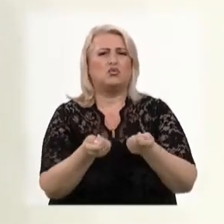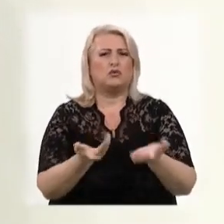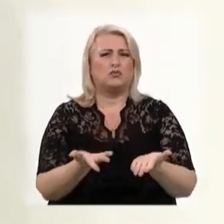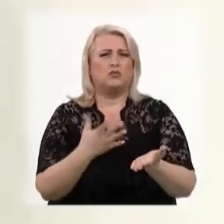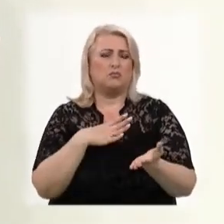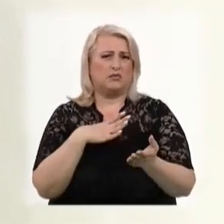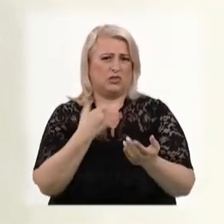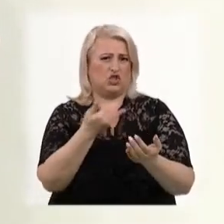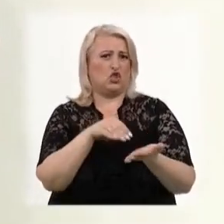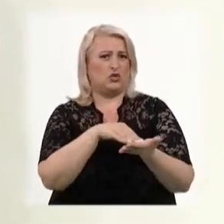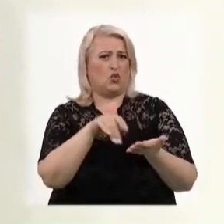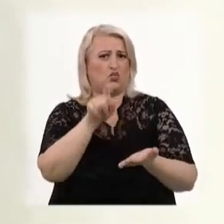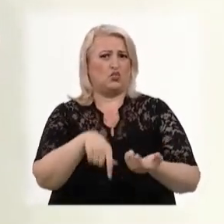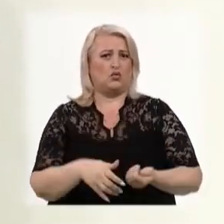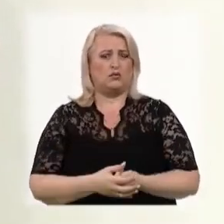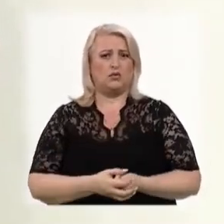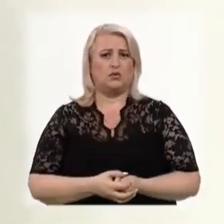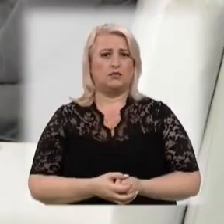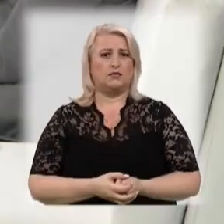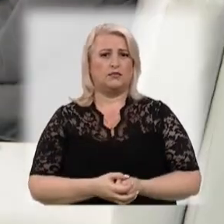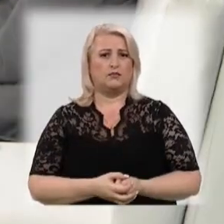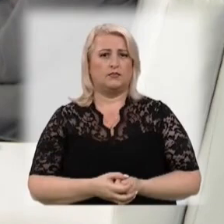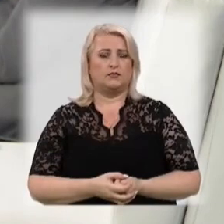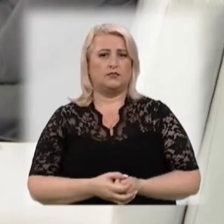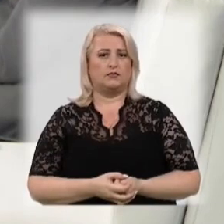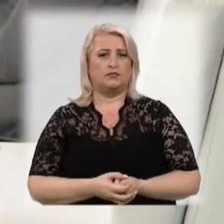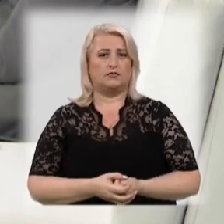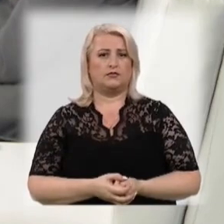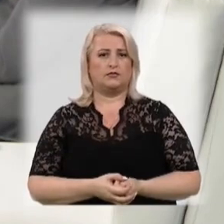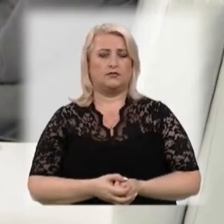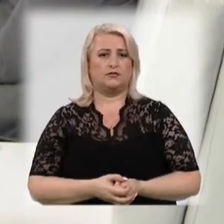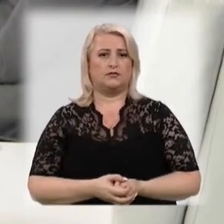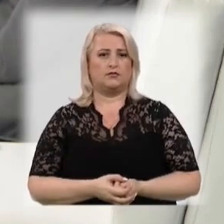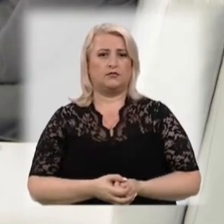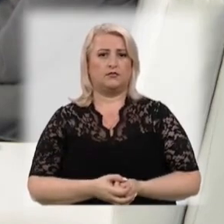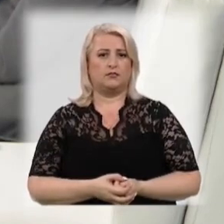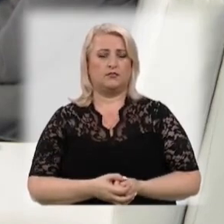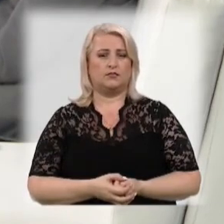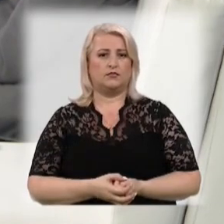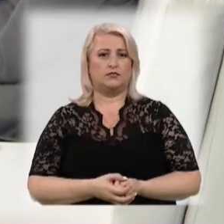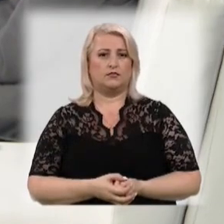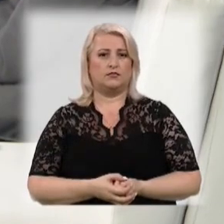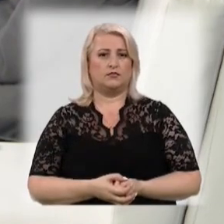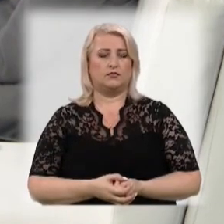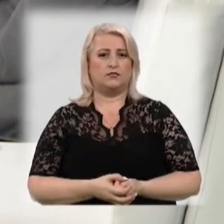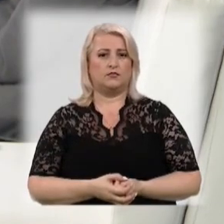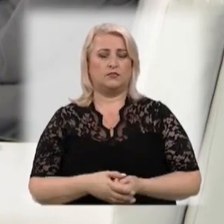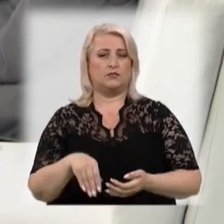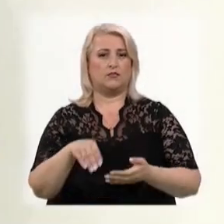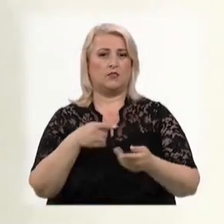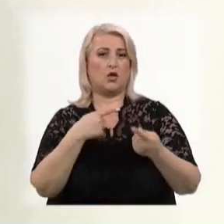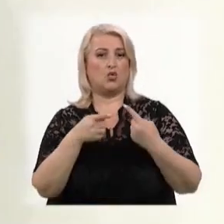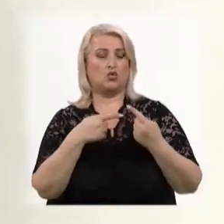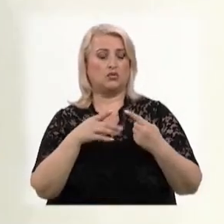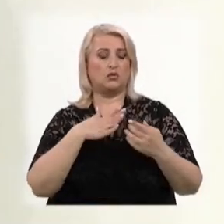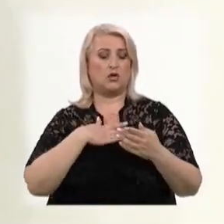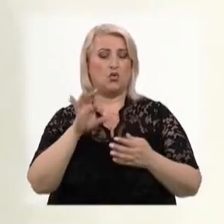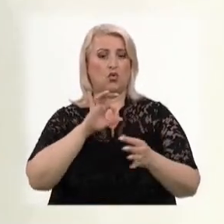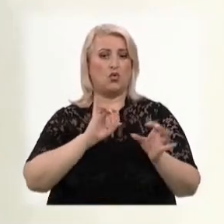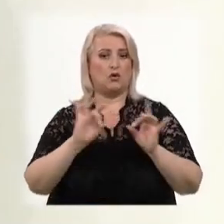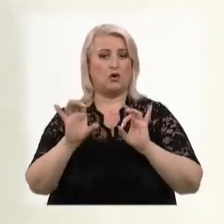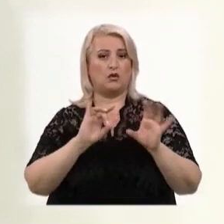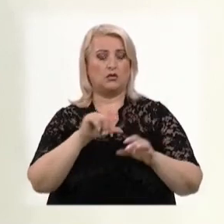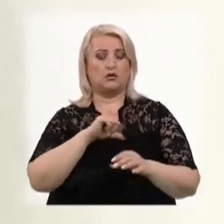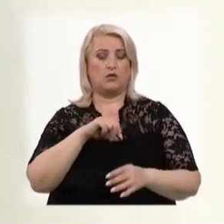consultant acuma de la de la profesie la profesie dezbrac să iau și eu Tips and tricks in consultanta noastră pe marketing